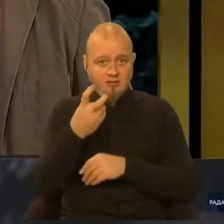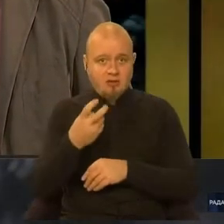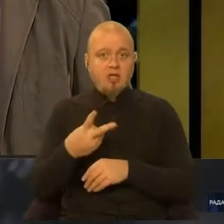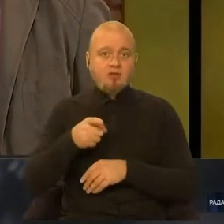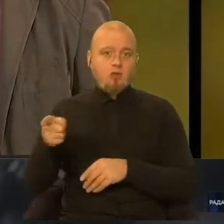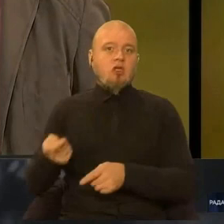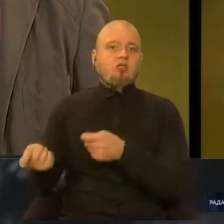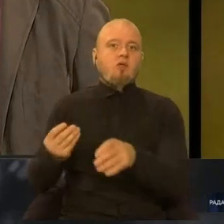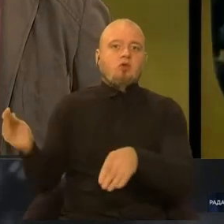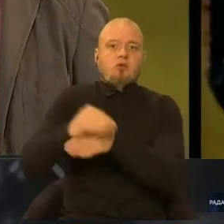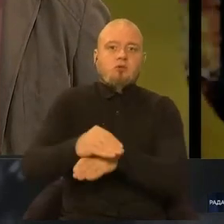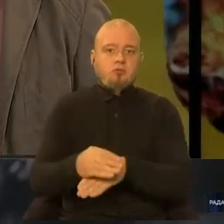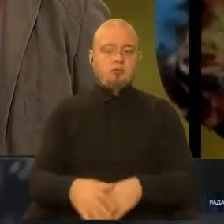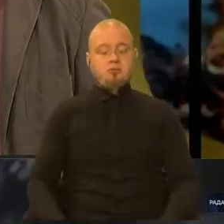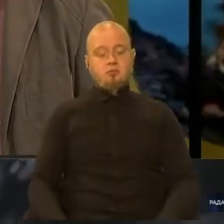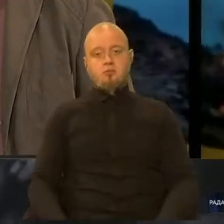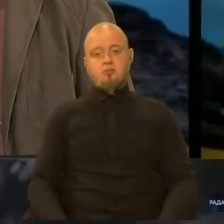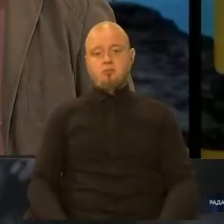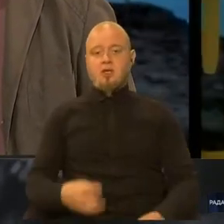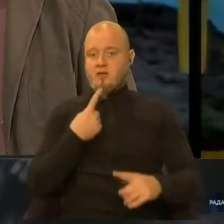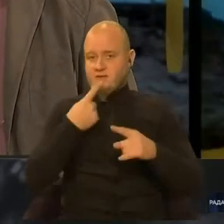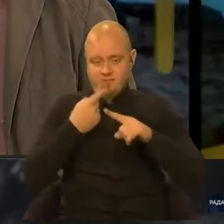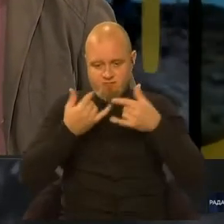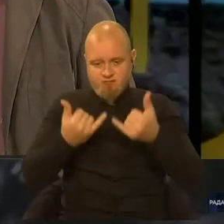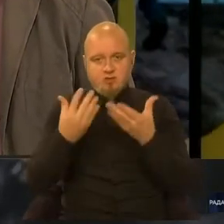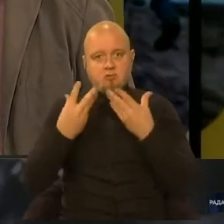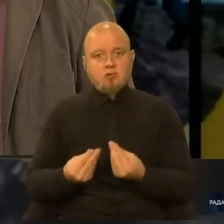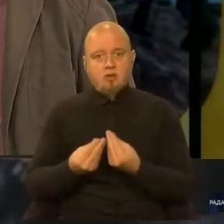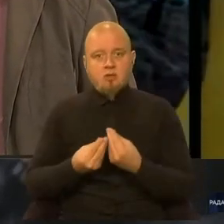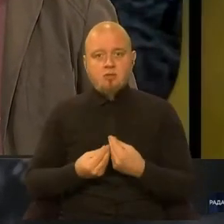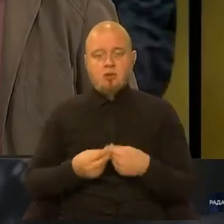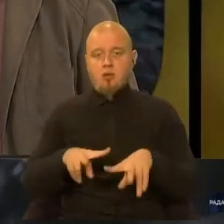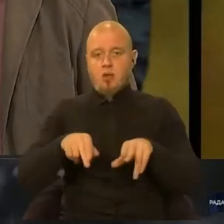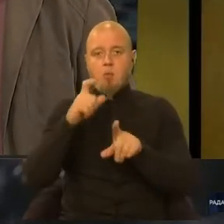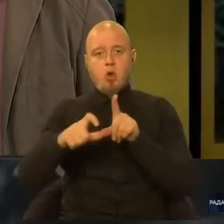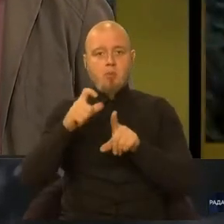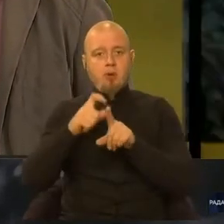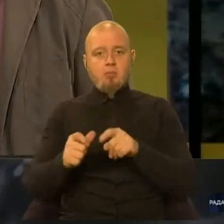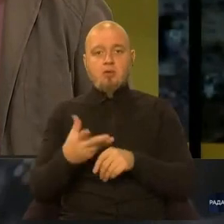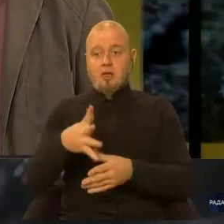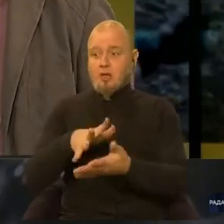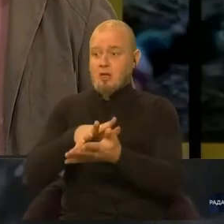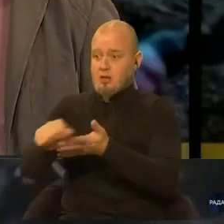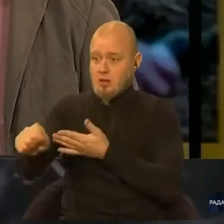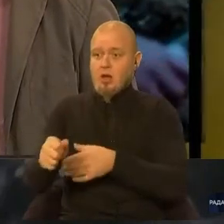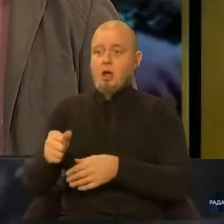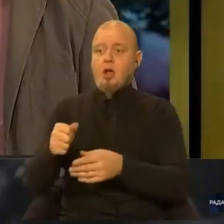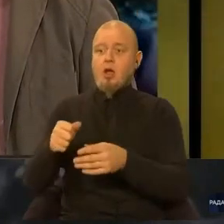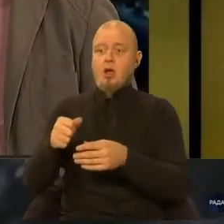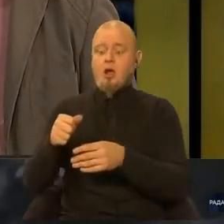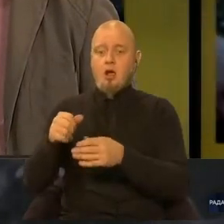вони завозять в той же день. Тому, як боєприпаси, скільки обнулили, стільки завезли.